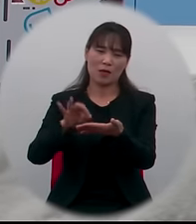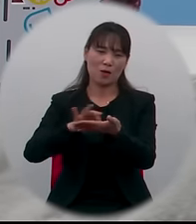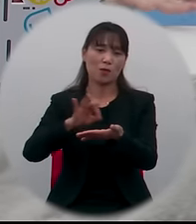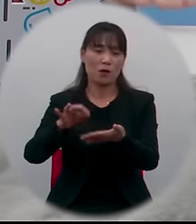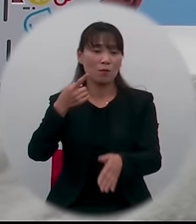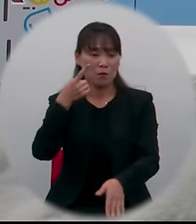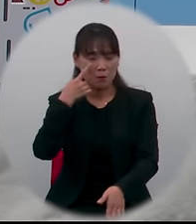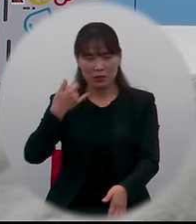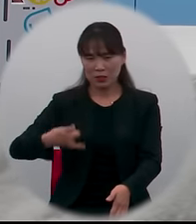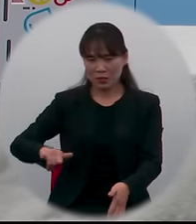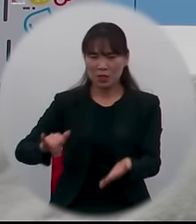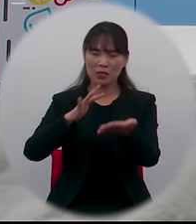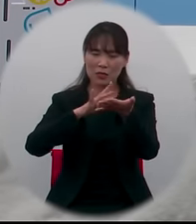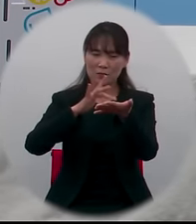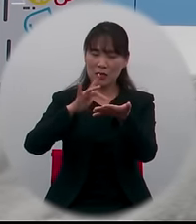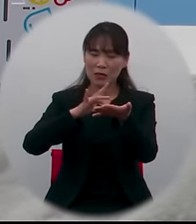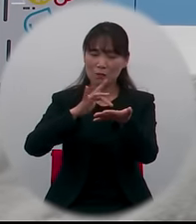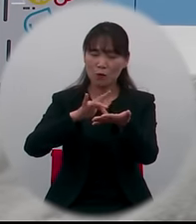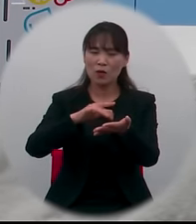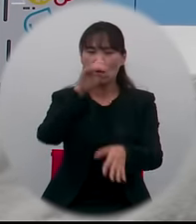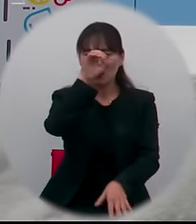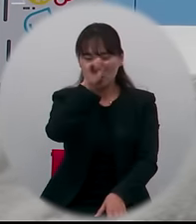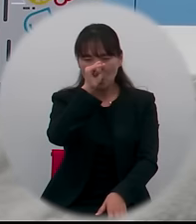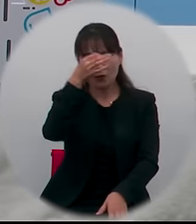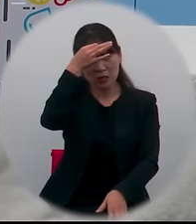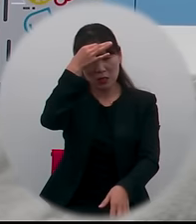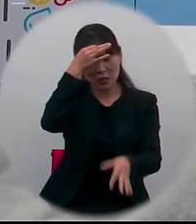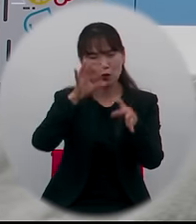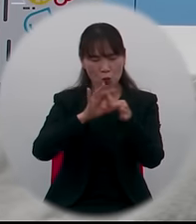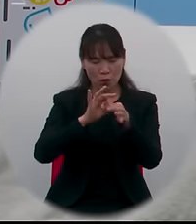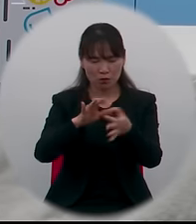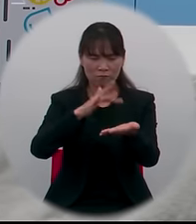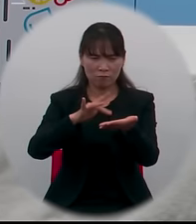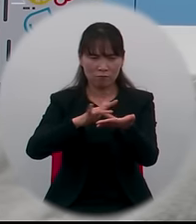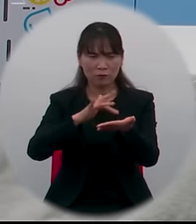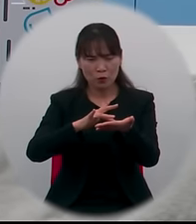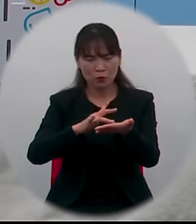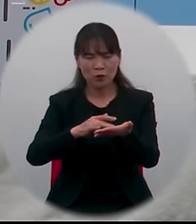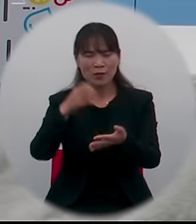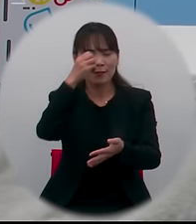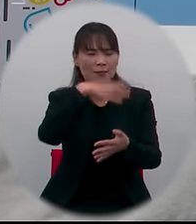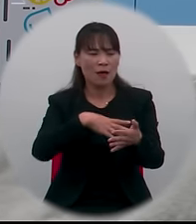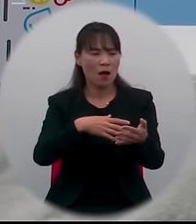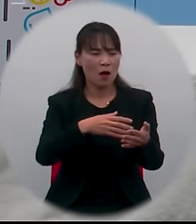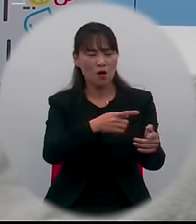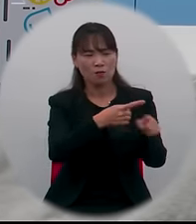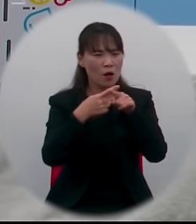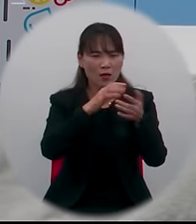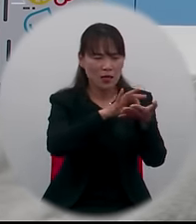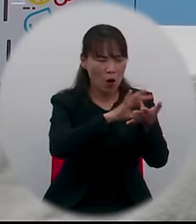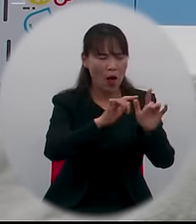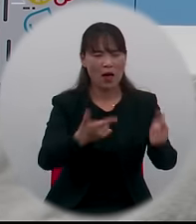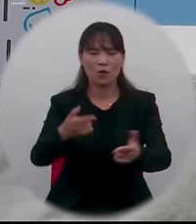주시고 같이 사용해 보면서 아이들이 스마트폰 앱의 순기능을 통해서 스마트폰을 감각적으로만